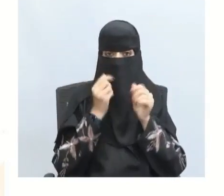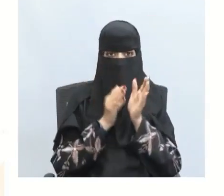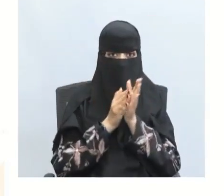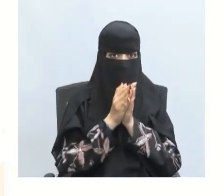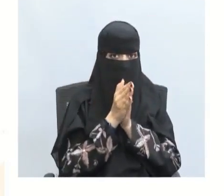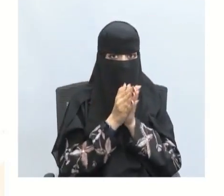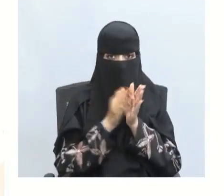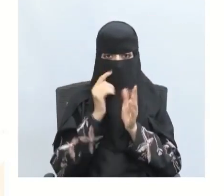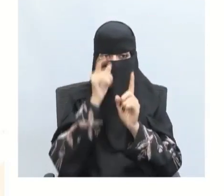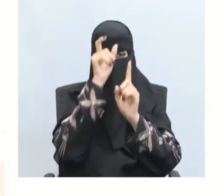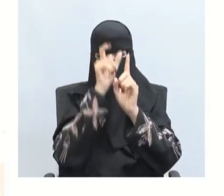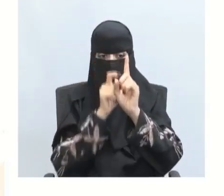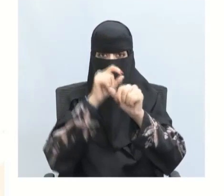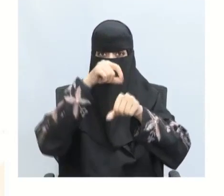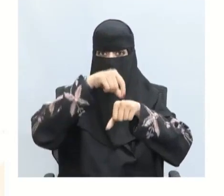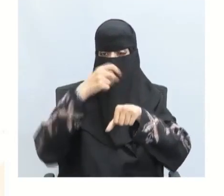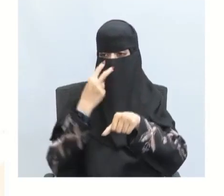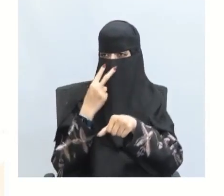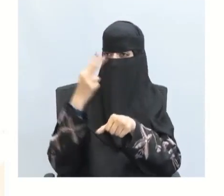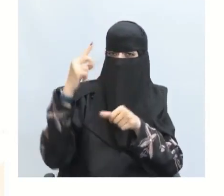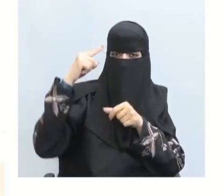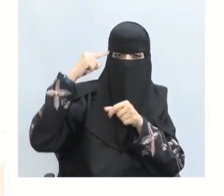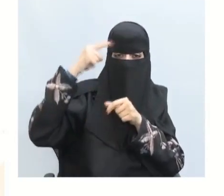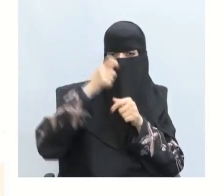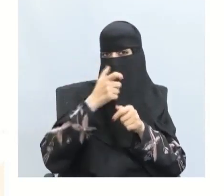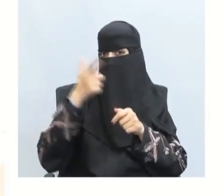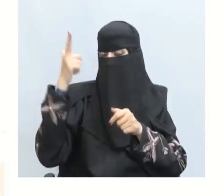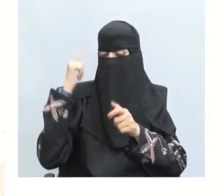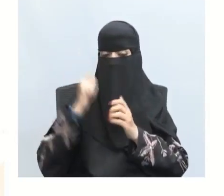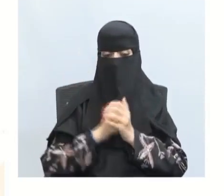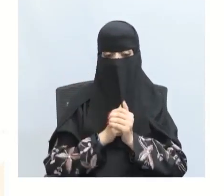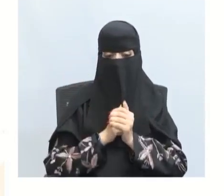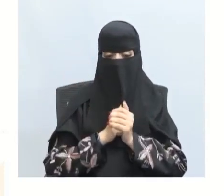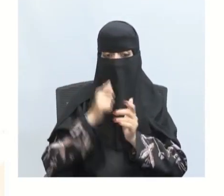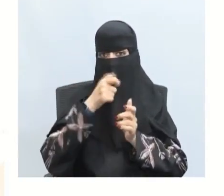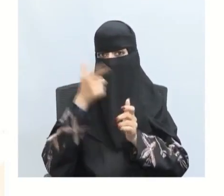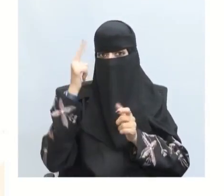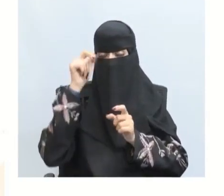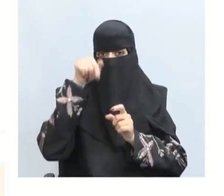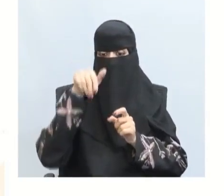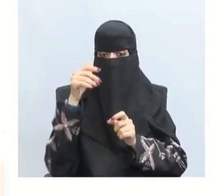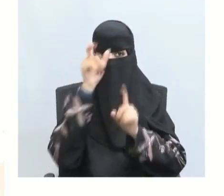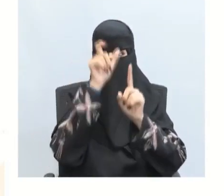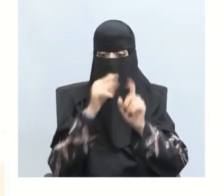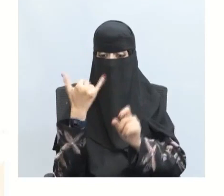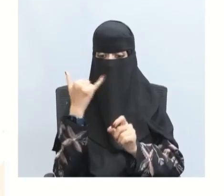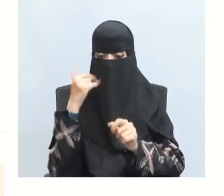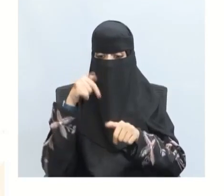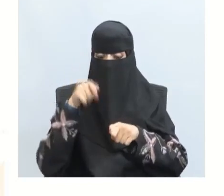اهتمام الانسان منذ القدم وكانت العرب